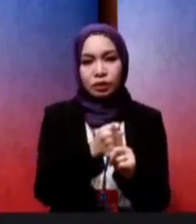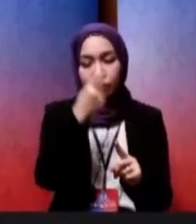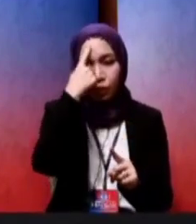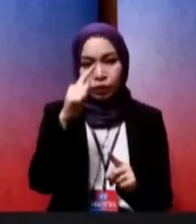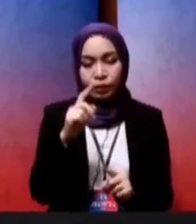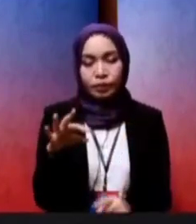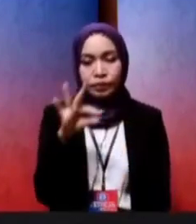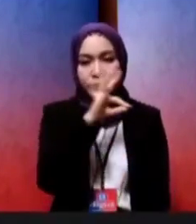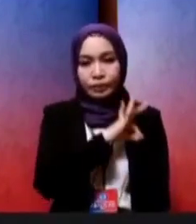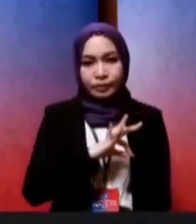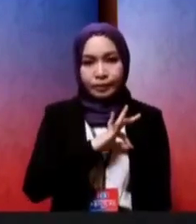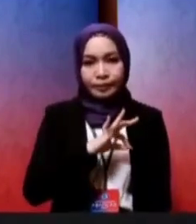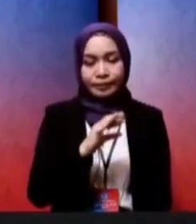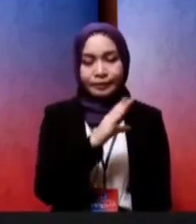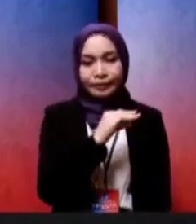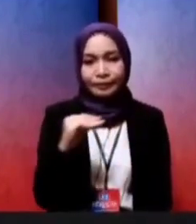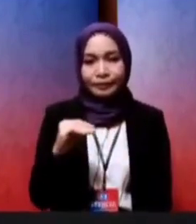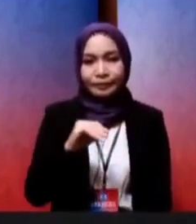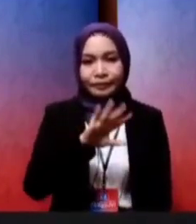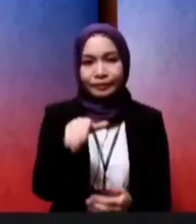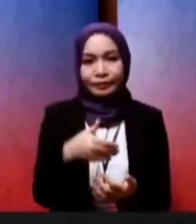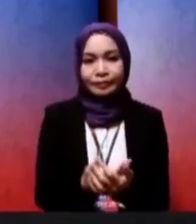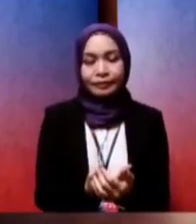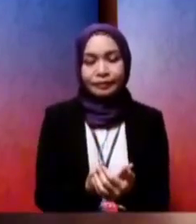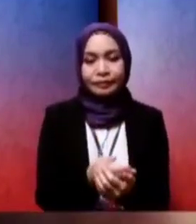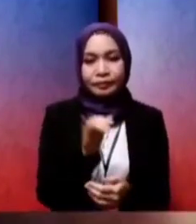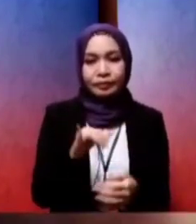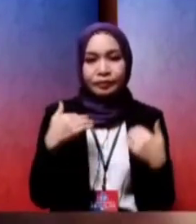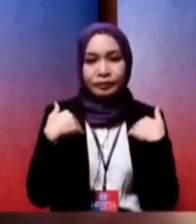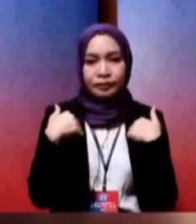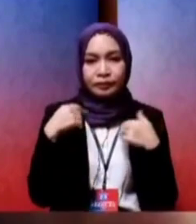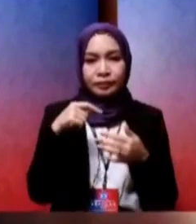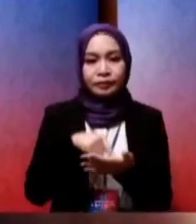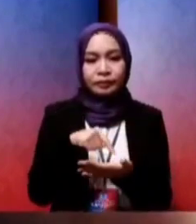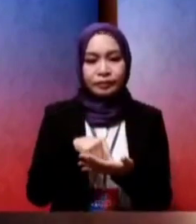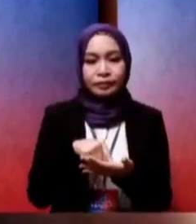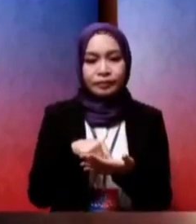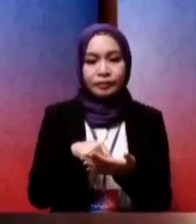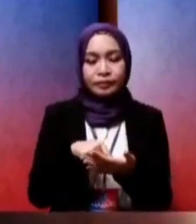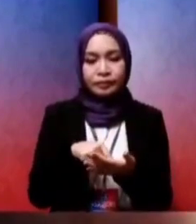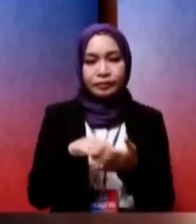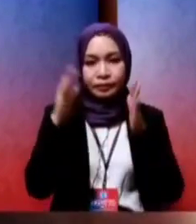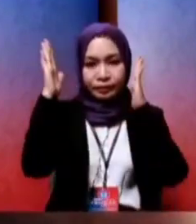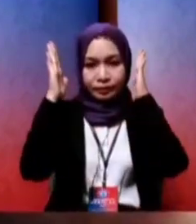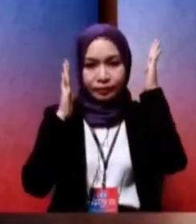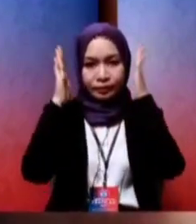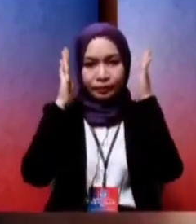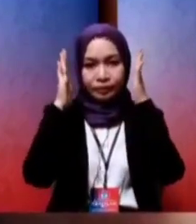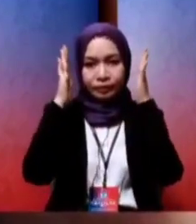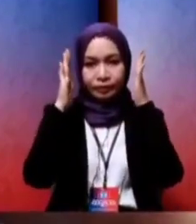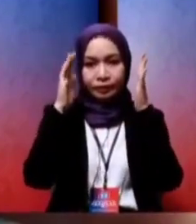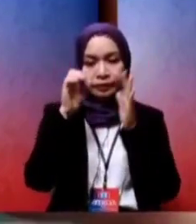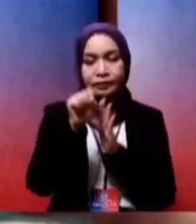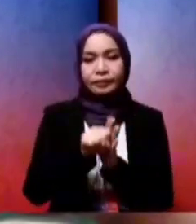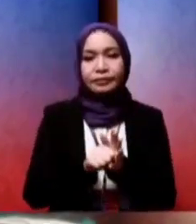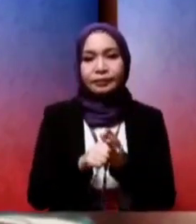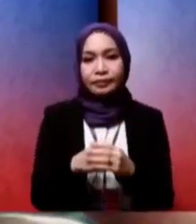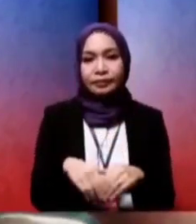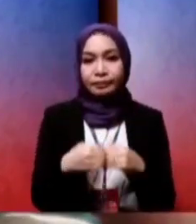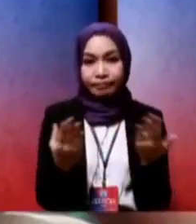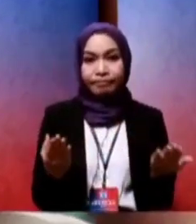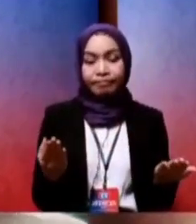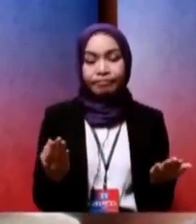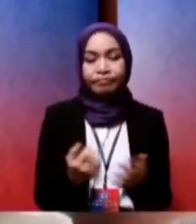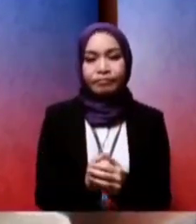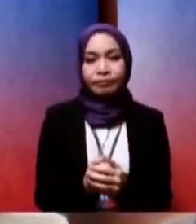berada di Malaysia sebagaimana yang diungkapkan oleh Gandhi the